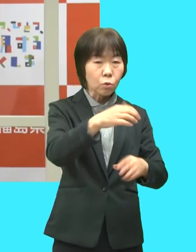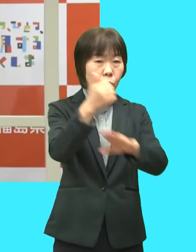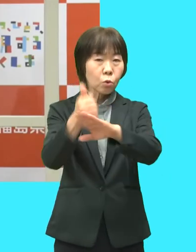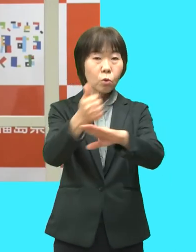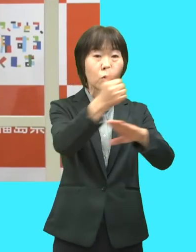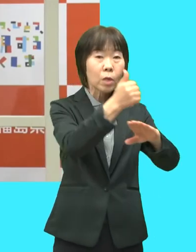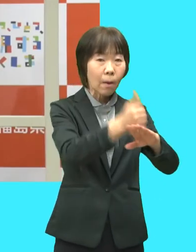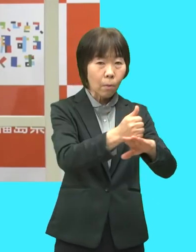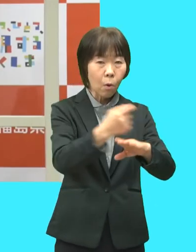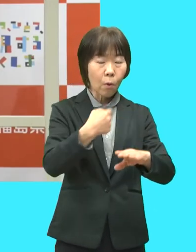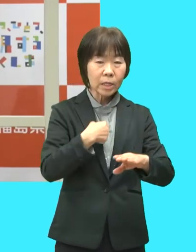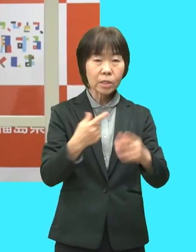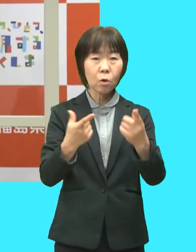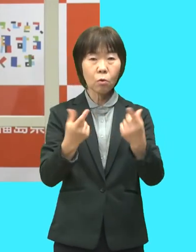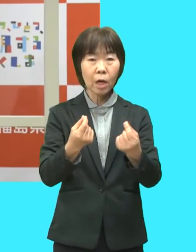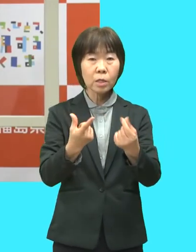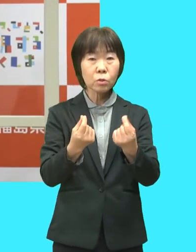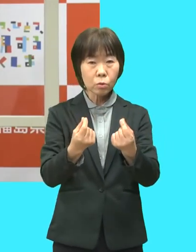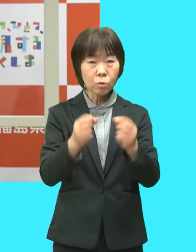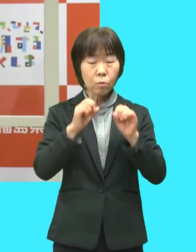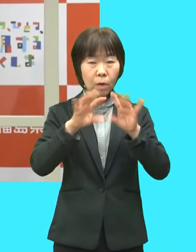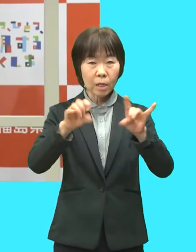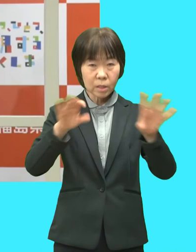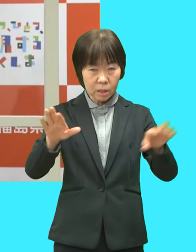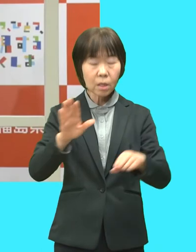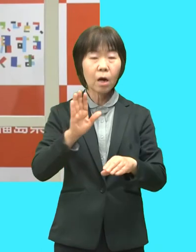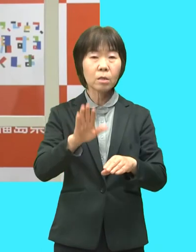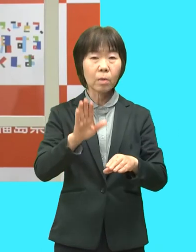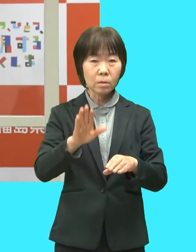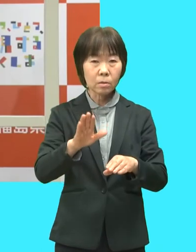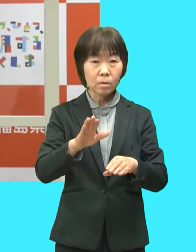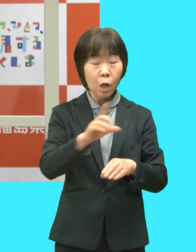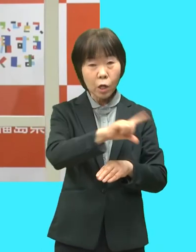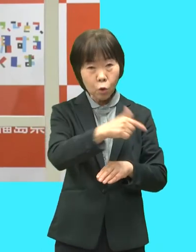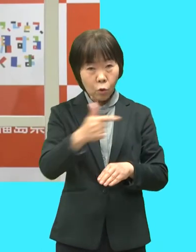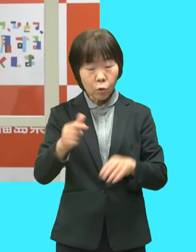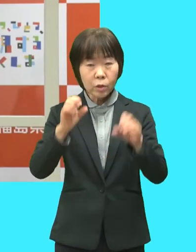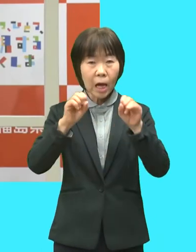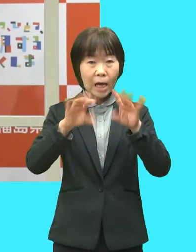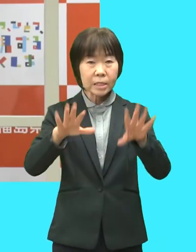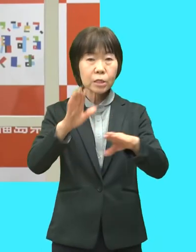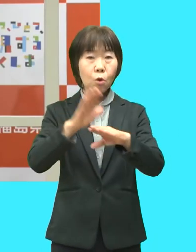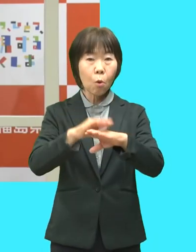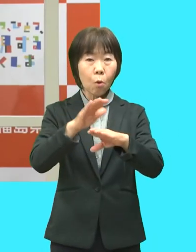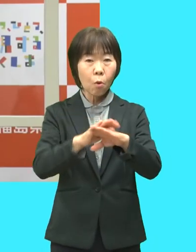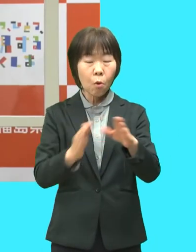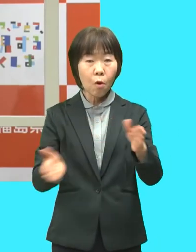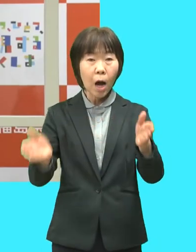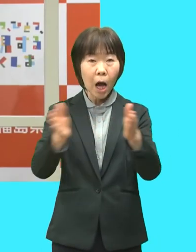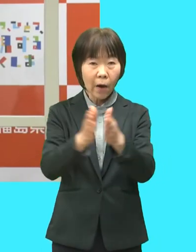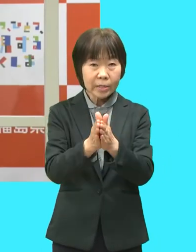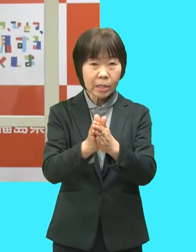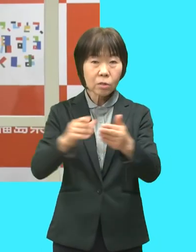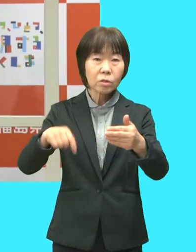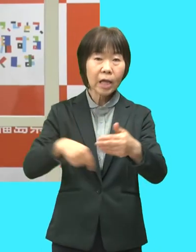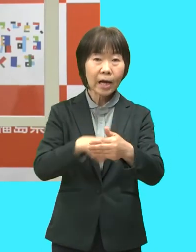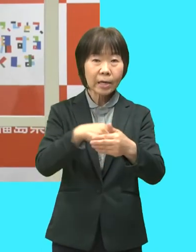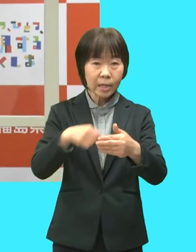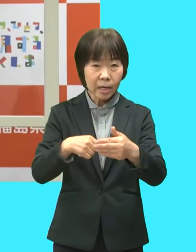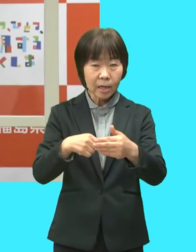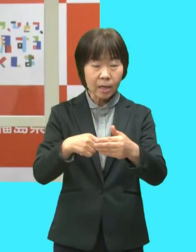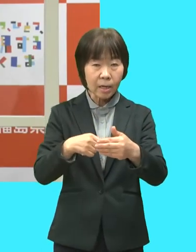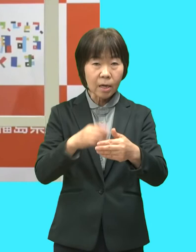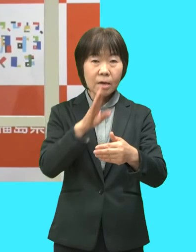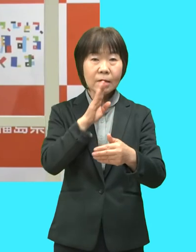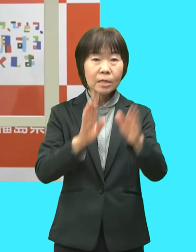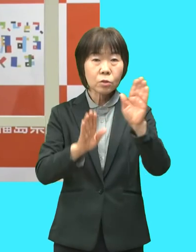同じように発信をしていただいております。そういったさまざまな発信の仕方を合わせていく中で、福島県の現